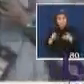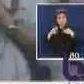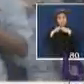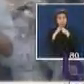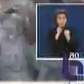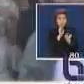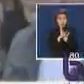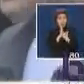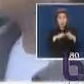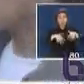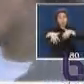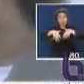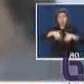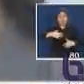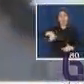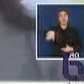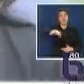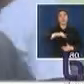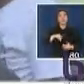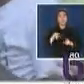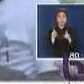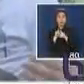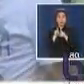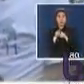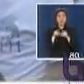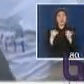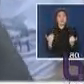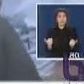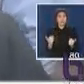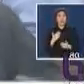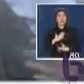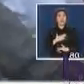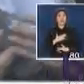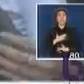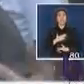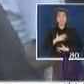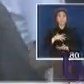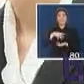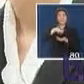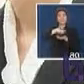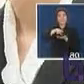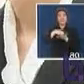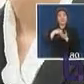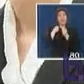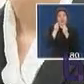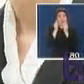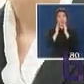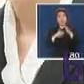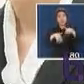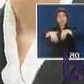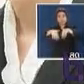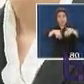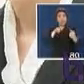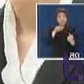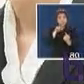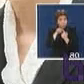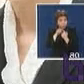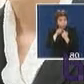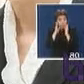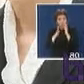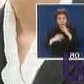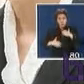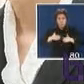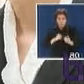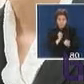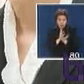ระทบต่อส่วนรวมค่ะดิฉันขอกราบเรียนพี่น้องประชาชนที่เคารพโดยเฉพาะพี่น้องประชาชนที่ได้รับผ